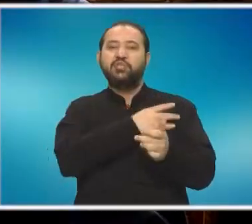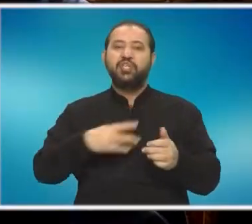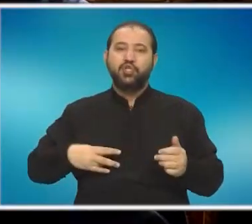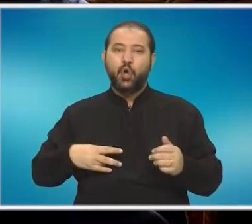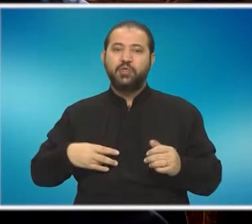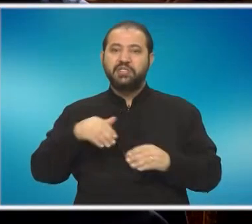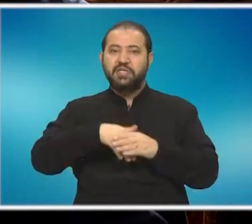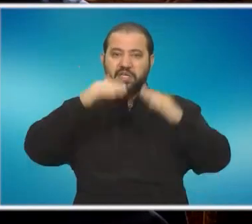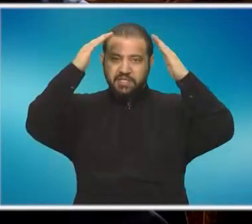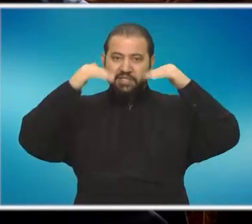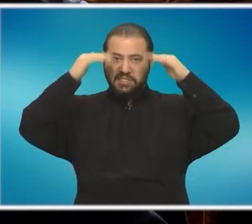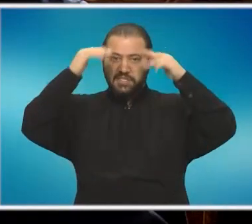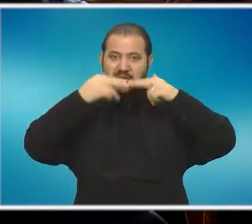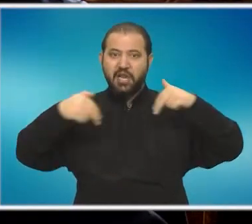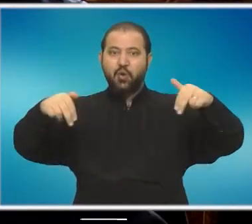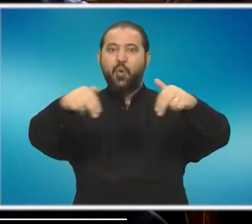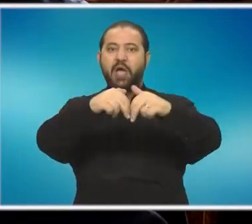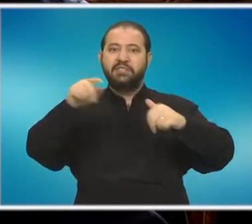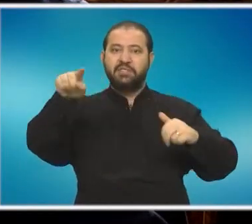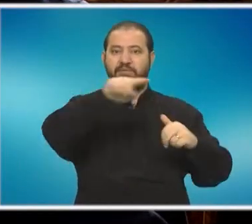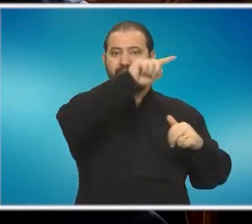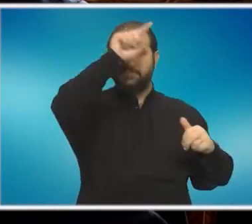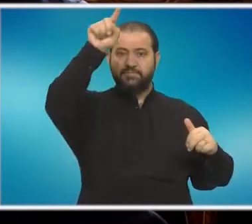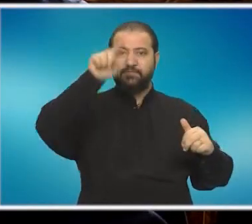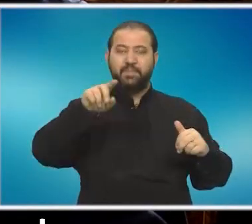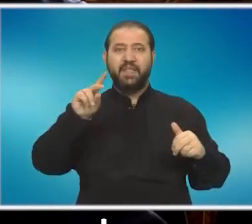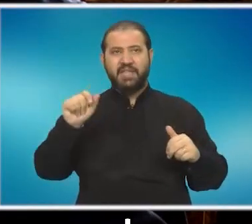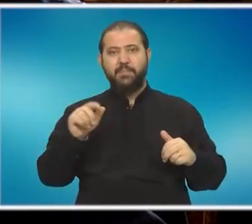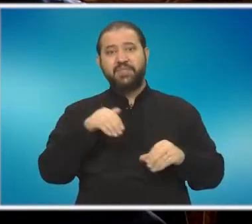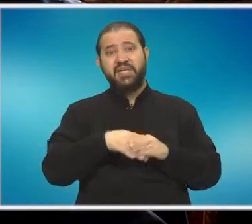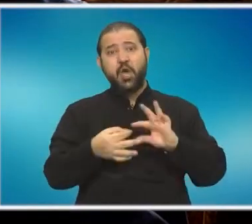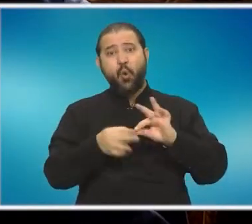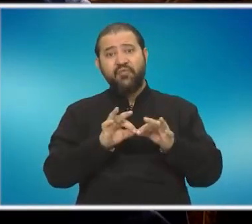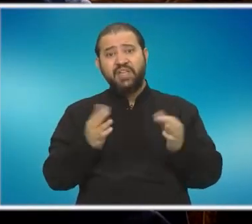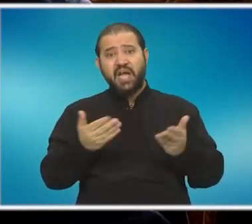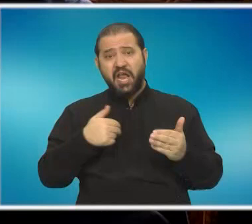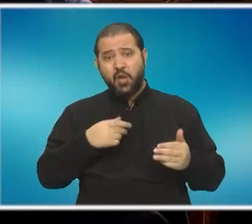În cuvântările mele din Sfânta Biserică, și nu numai, și cele ocazionale,